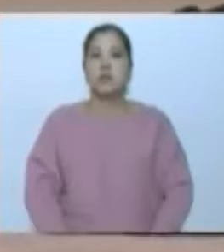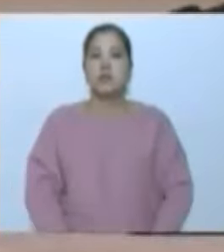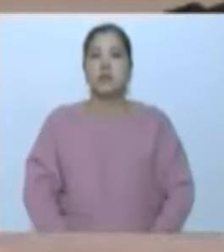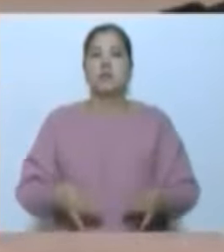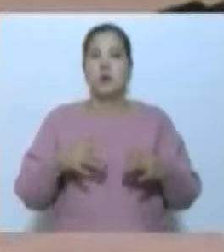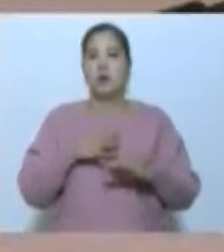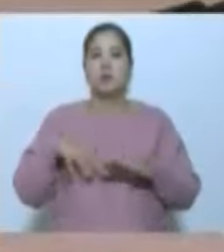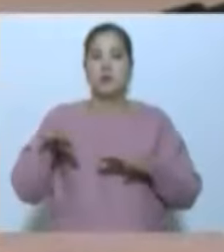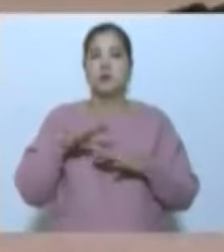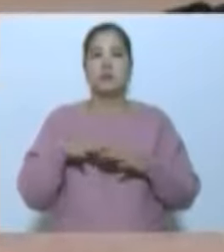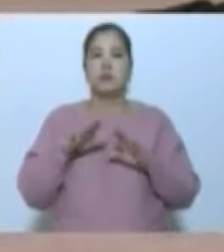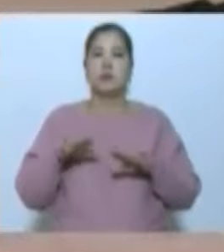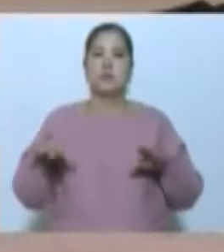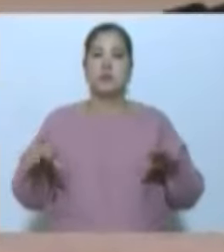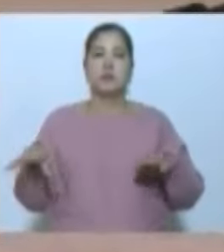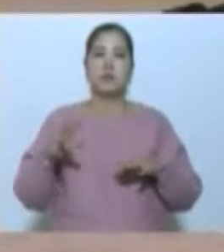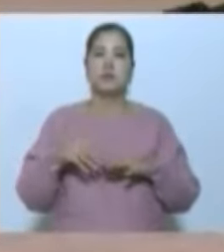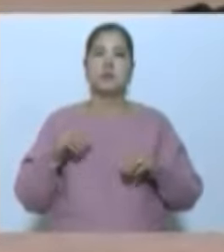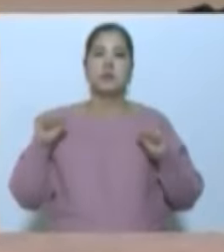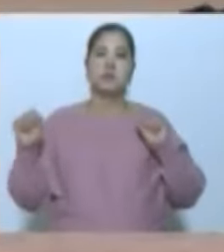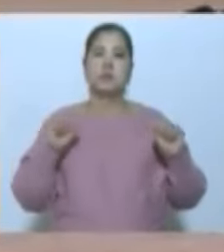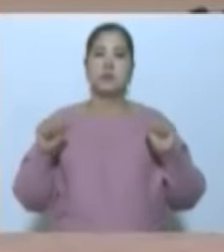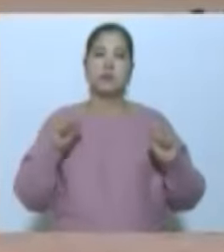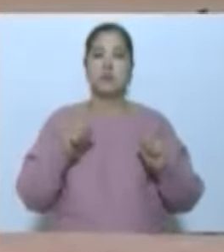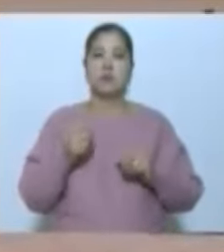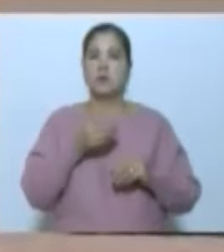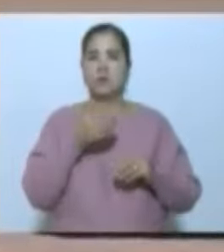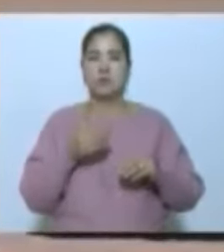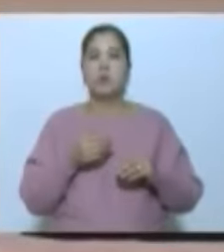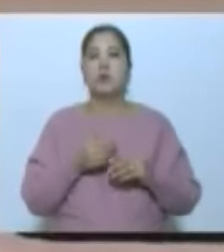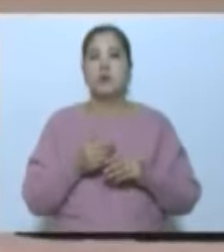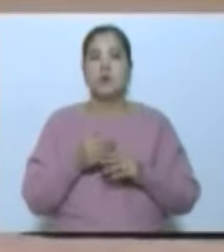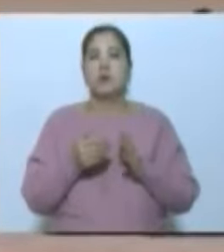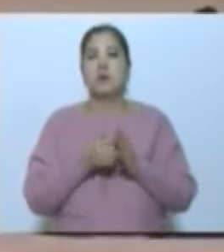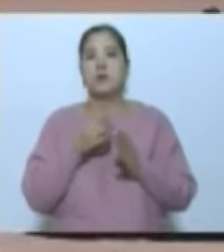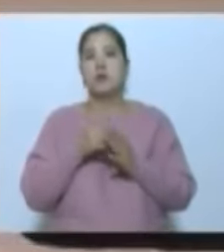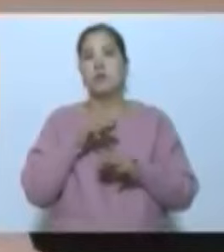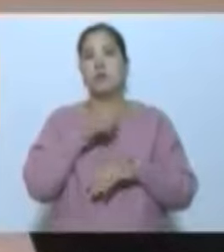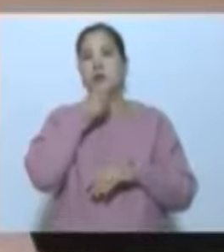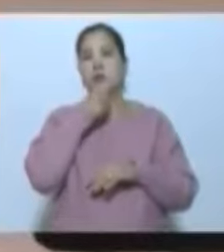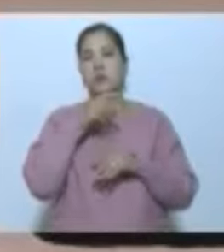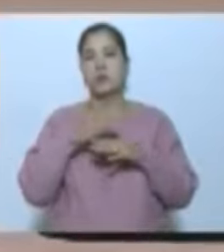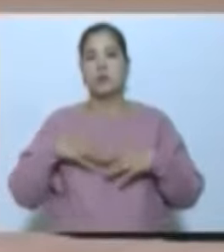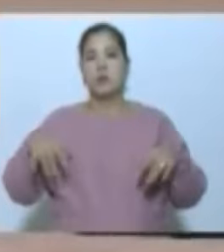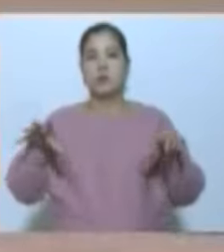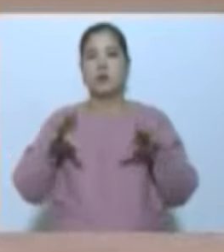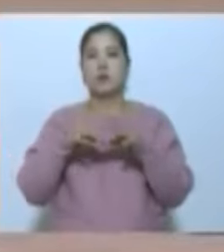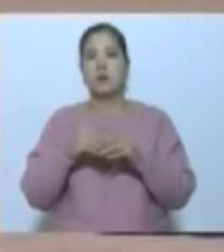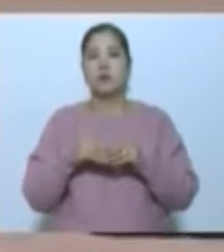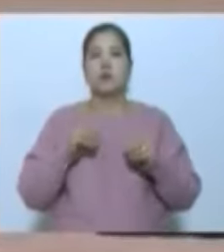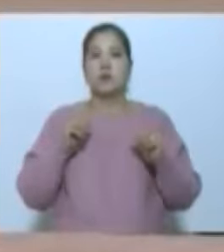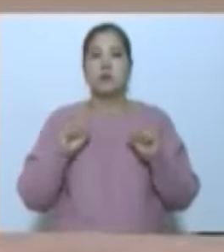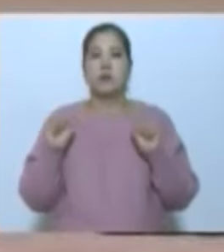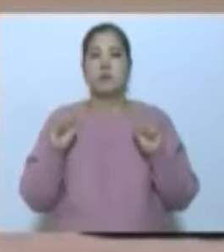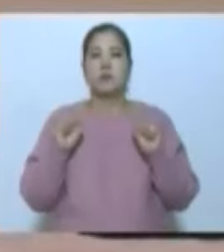У нас в селе много детей, однако нам негде заниматься спортом. Какая польза для нас от такого большого здания, если зимой мы здесь замерзаем? Все